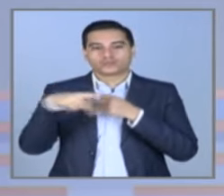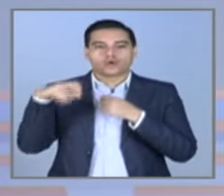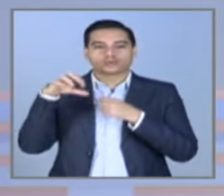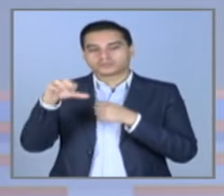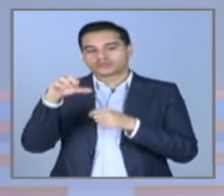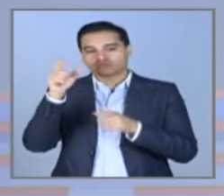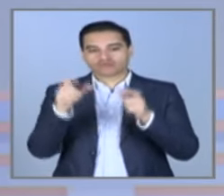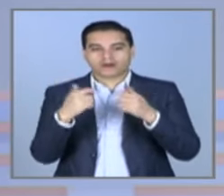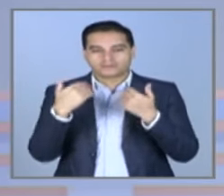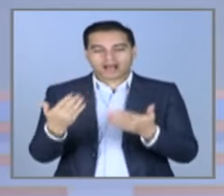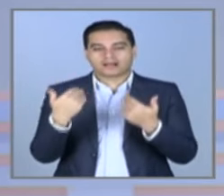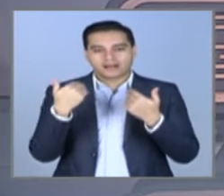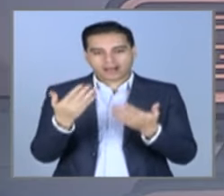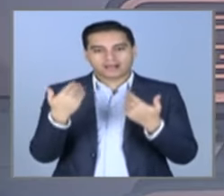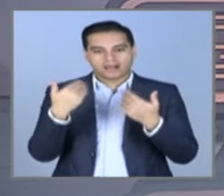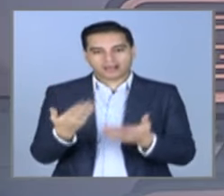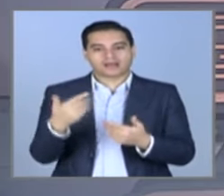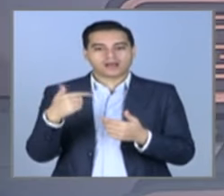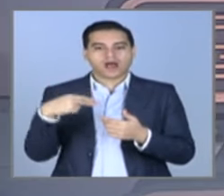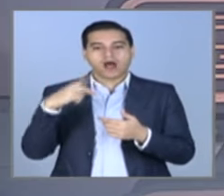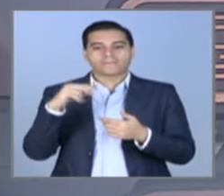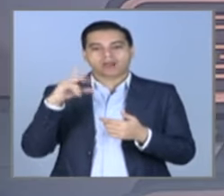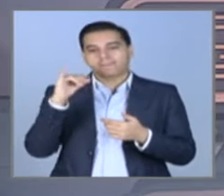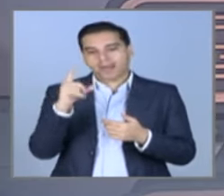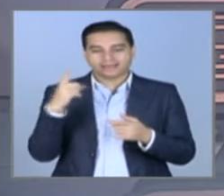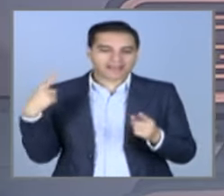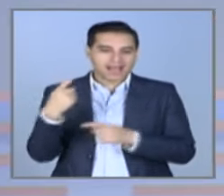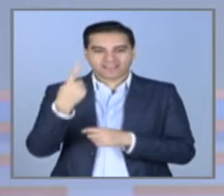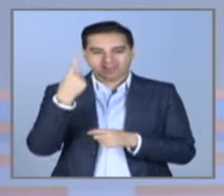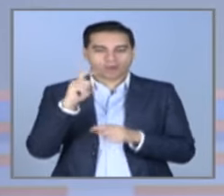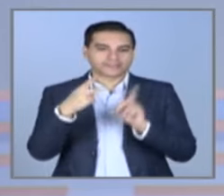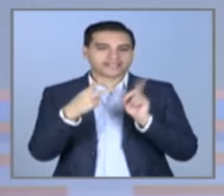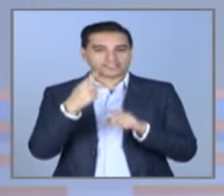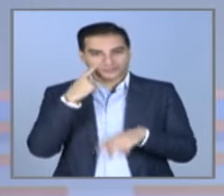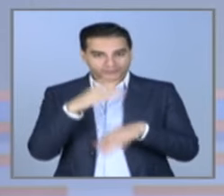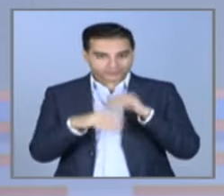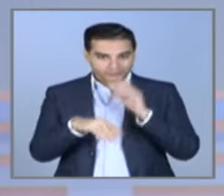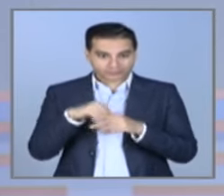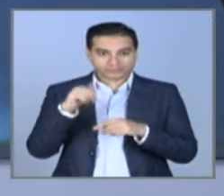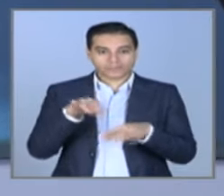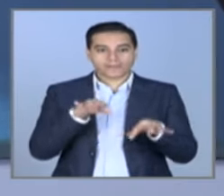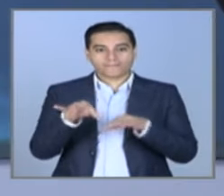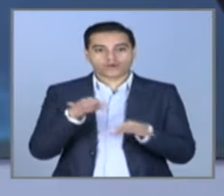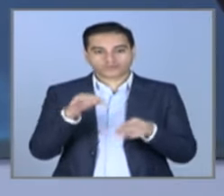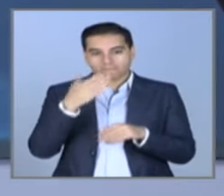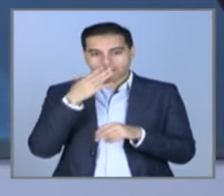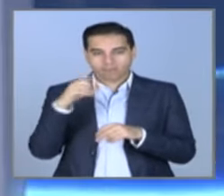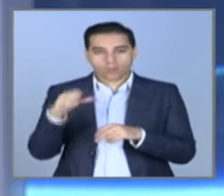890 شخص. عبد الرحمن أحرزت الهدف الأول. دلوقتي عندنا الباشمهندس